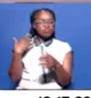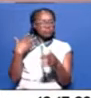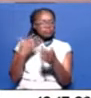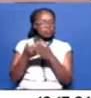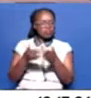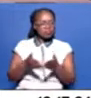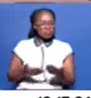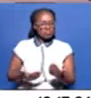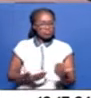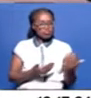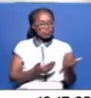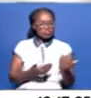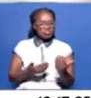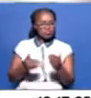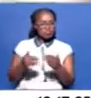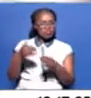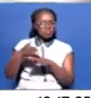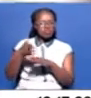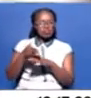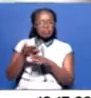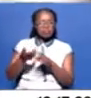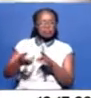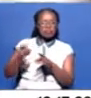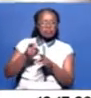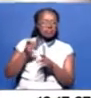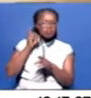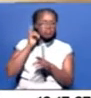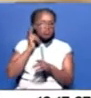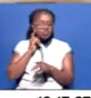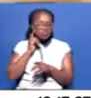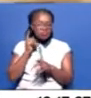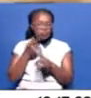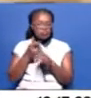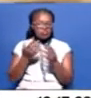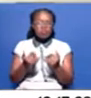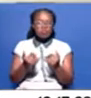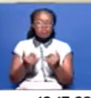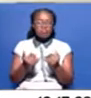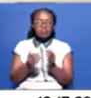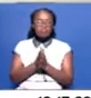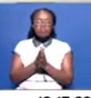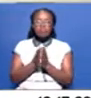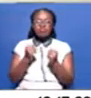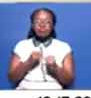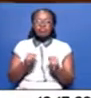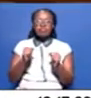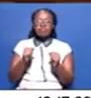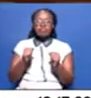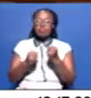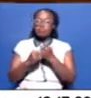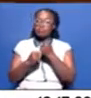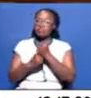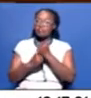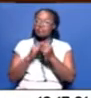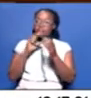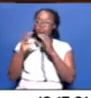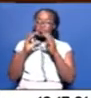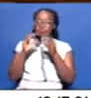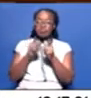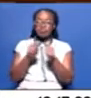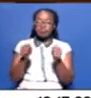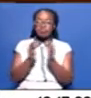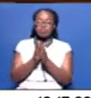akitumia kifaa bandia cha kuongeza usikivu na sasa Meng amekuwa na uwezo wa kimsingi wa kuwasiliana. Katika muda